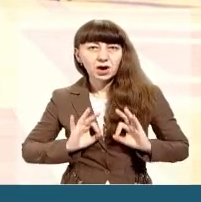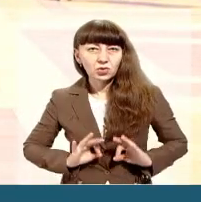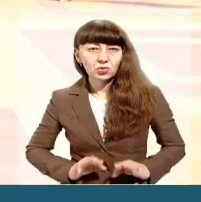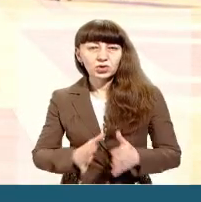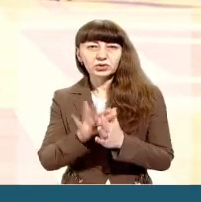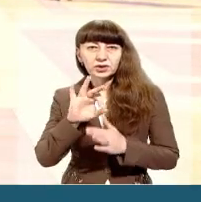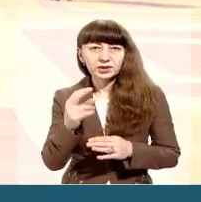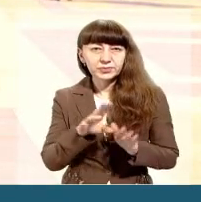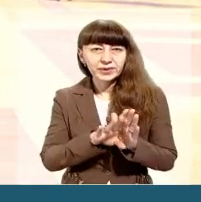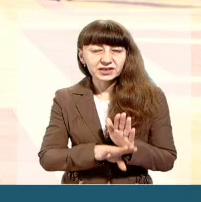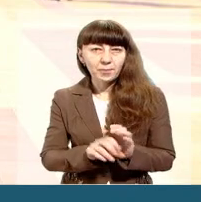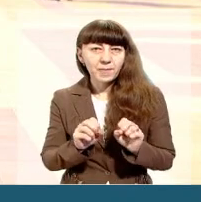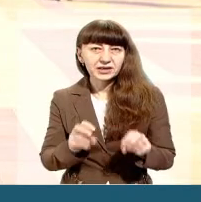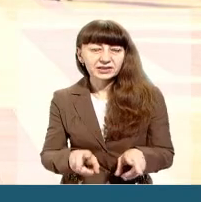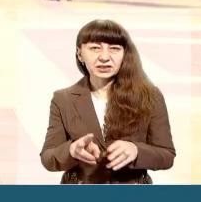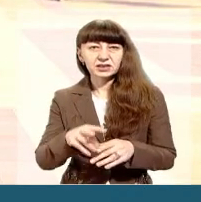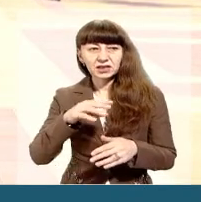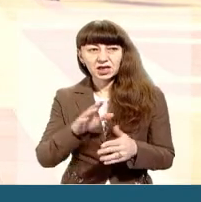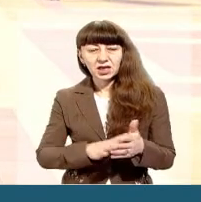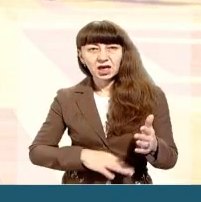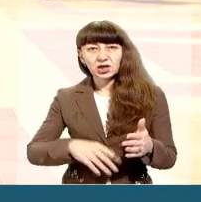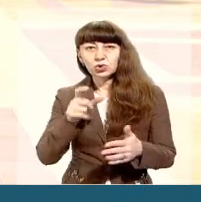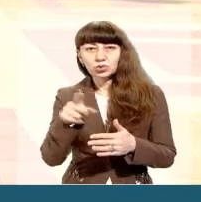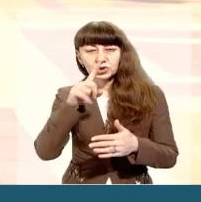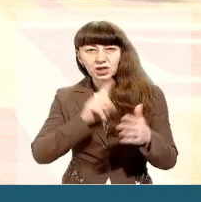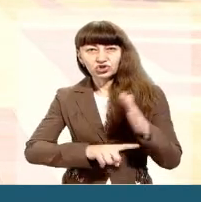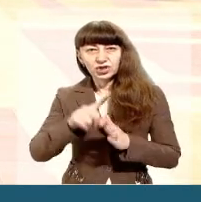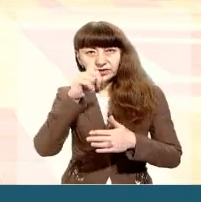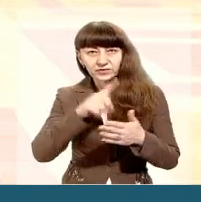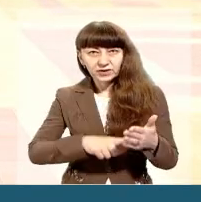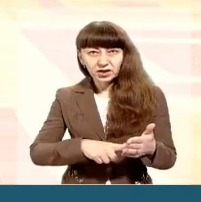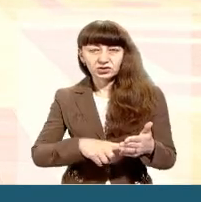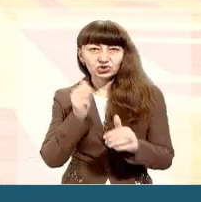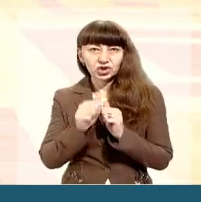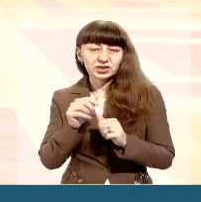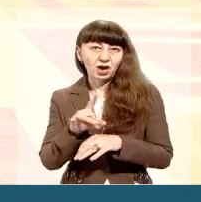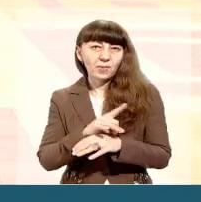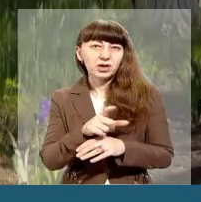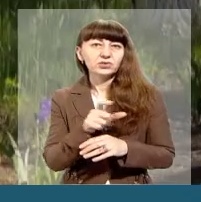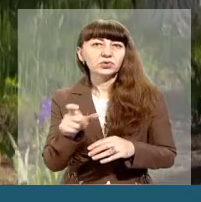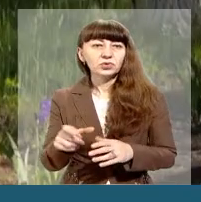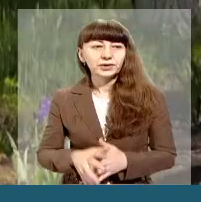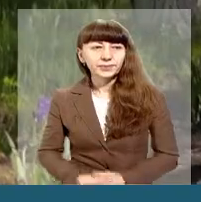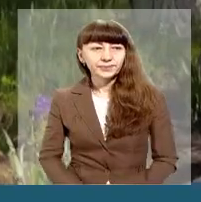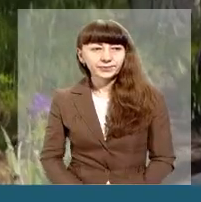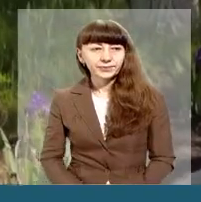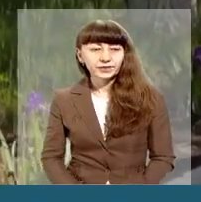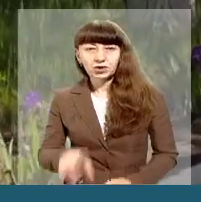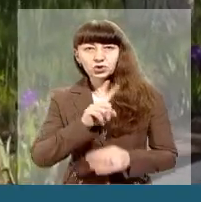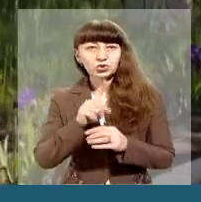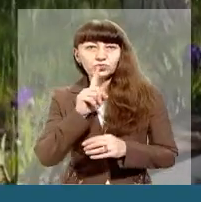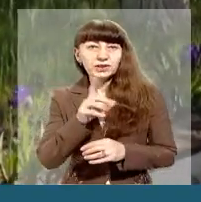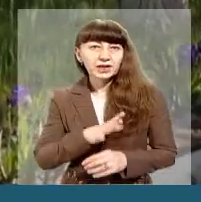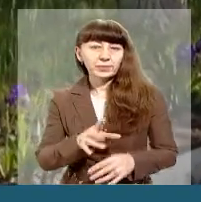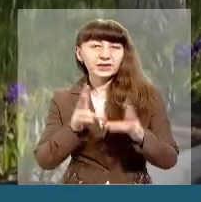комитета нацбезопасности, входят в доверие и обманывают жителей. Это в основном пожилые люди. Для того, чтобы не пострадать